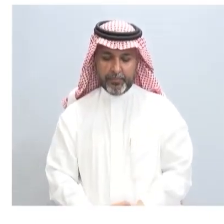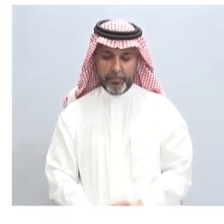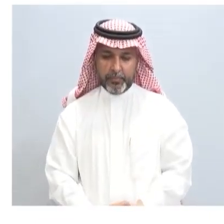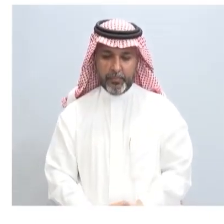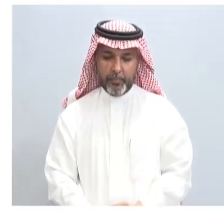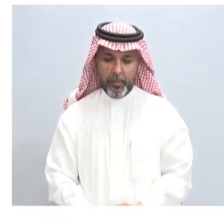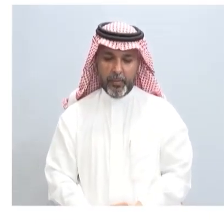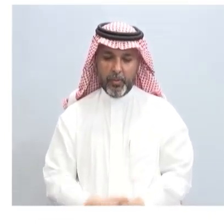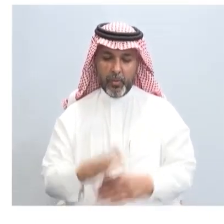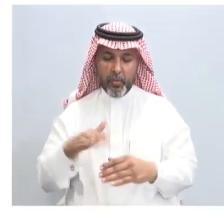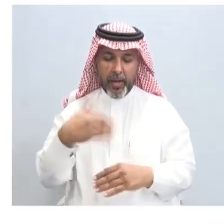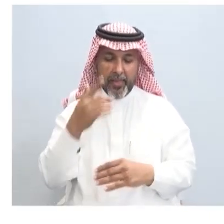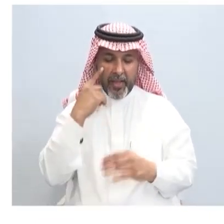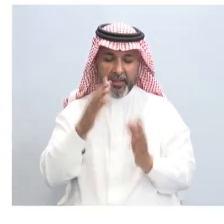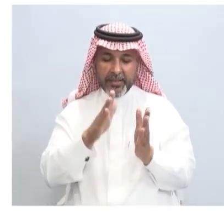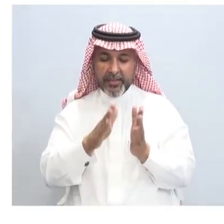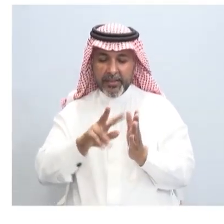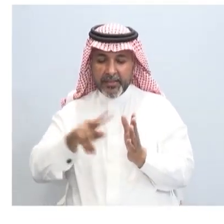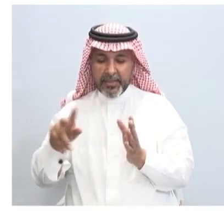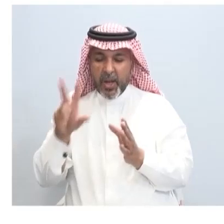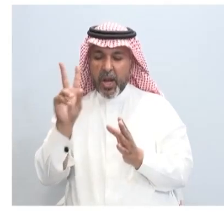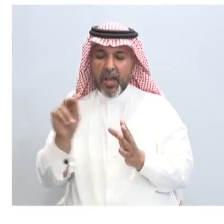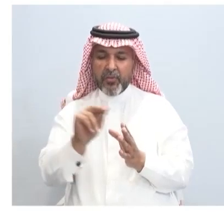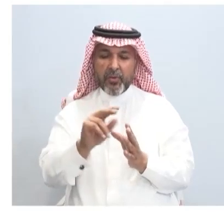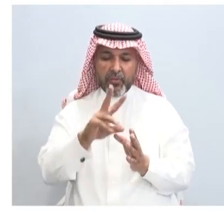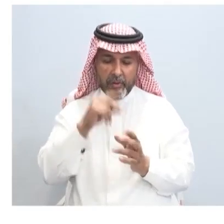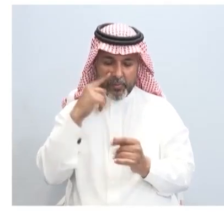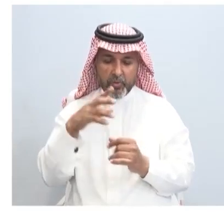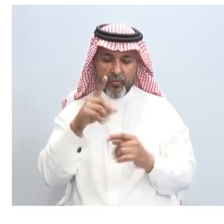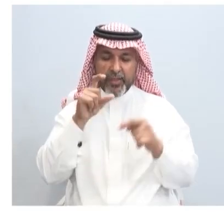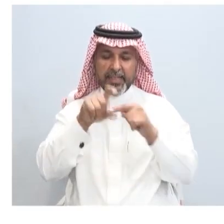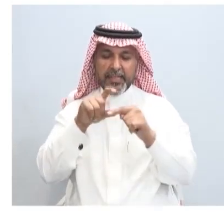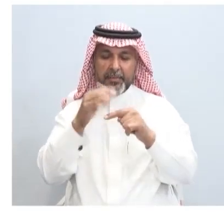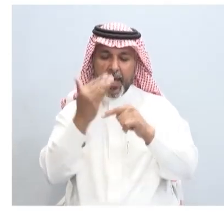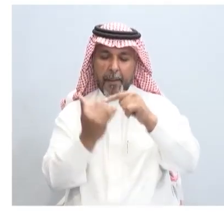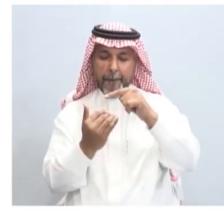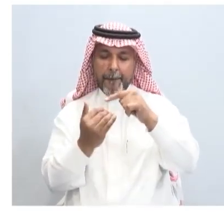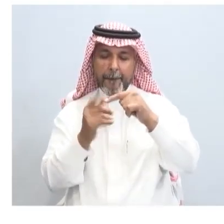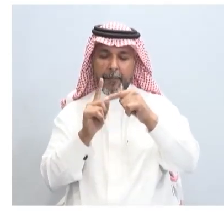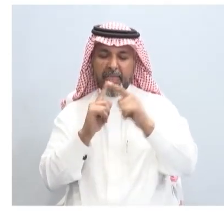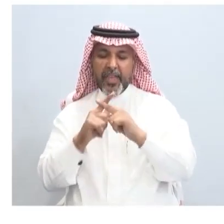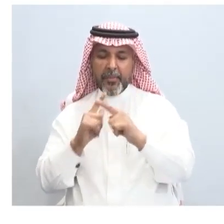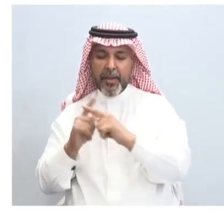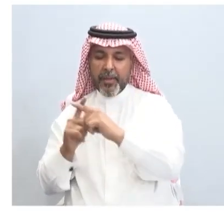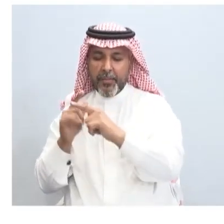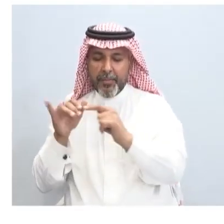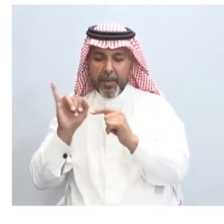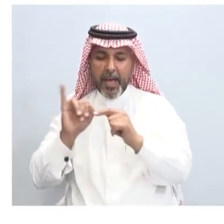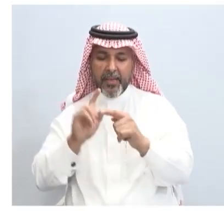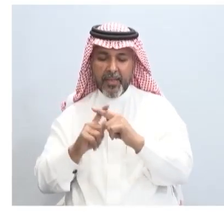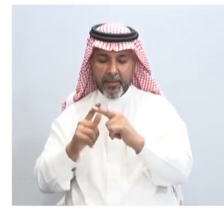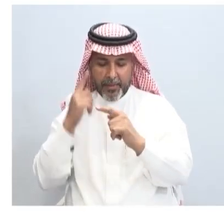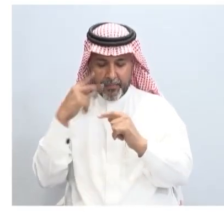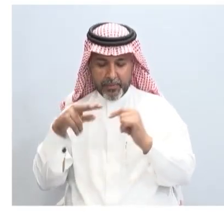العناصر فيها تكرار فبالتالي راح اقسم على مضروب هذه التكرارات الموجوده مثل ما تعرفنا